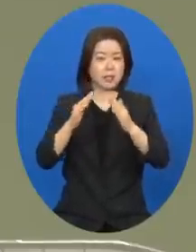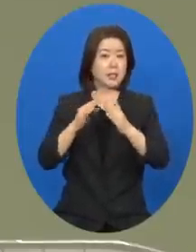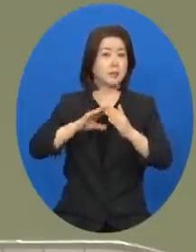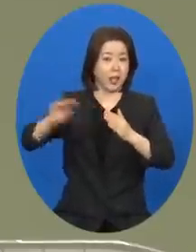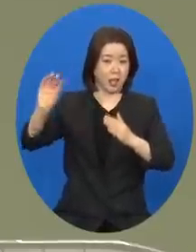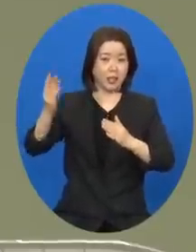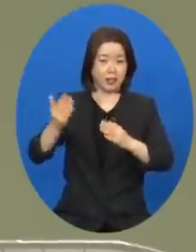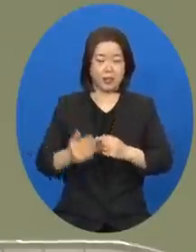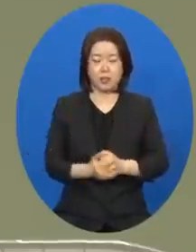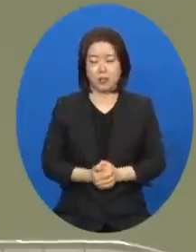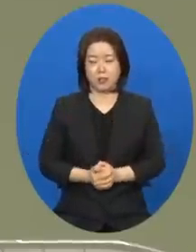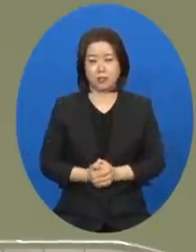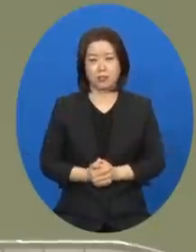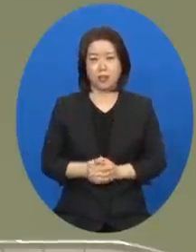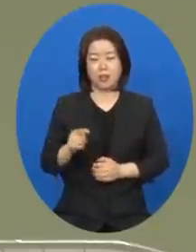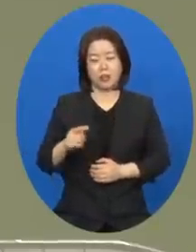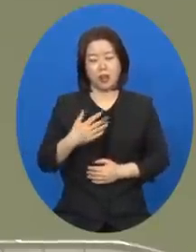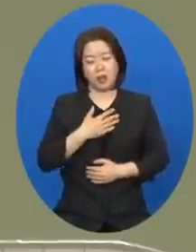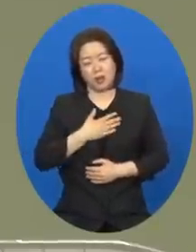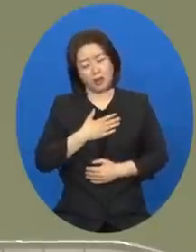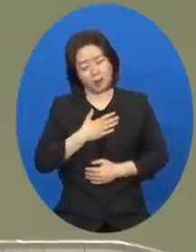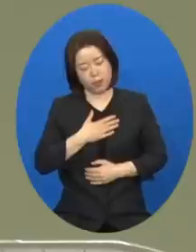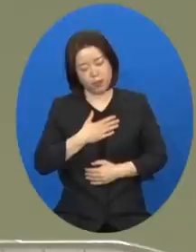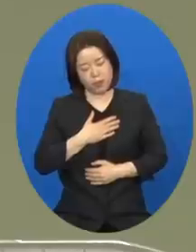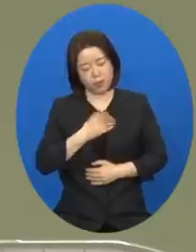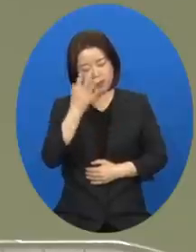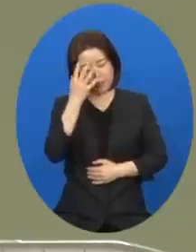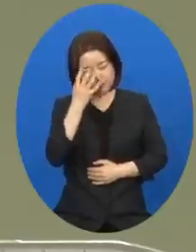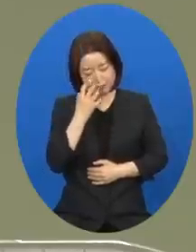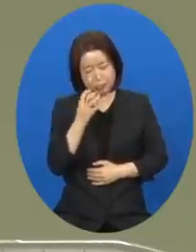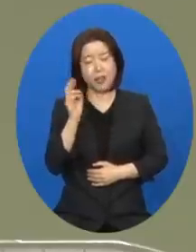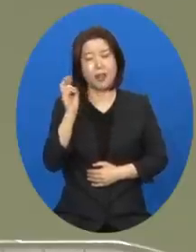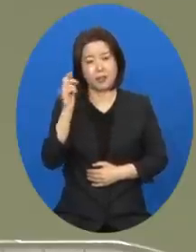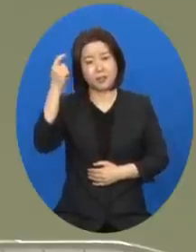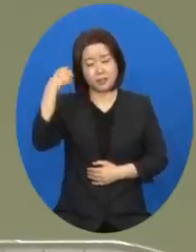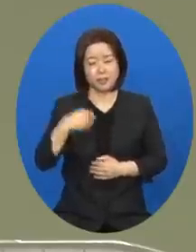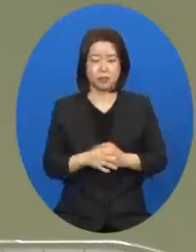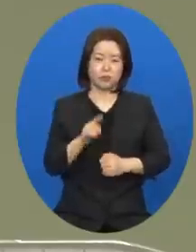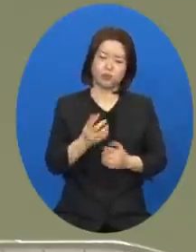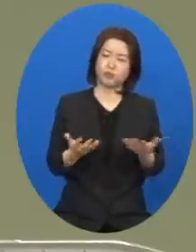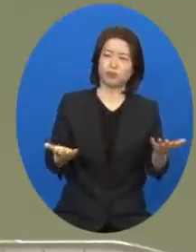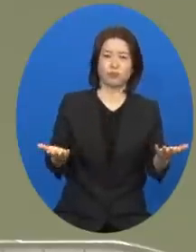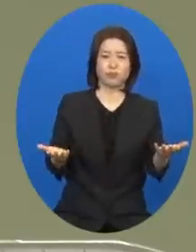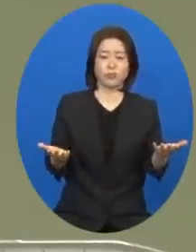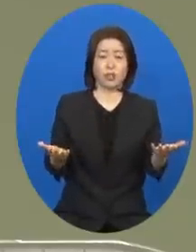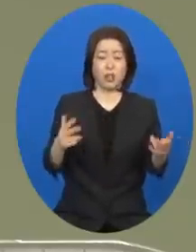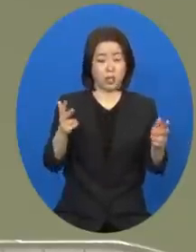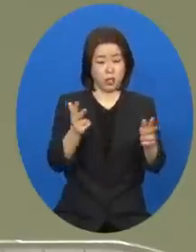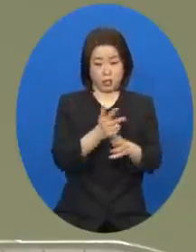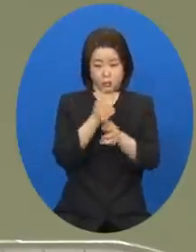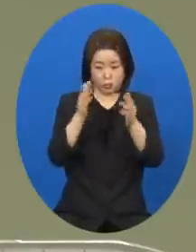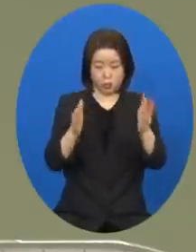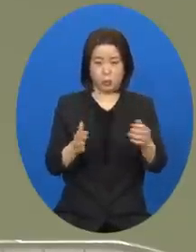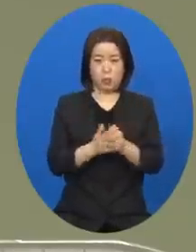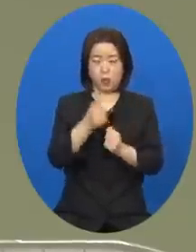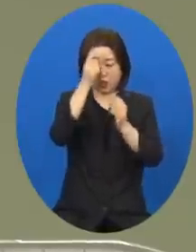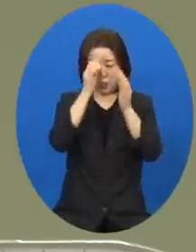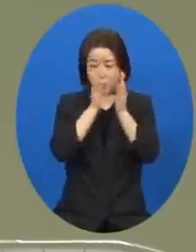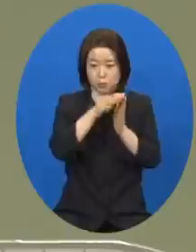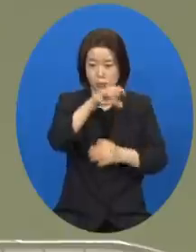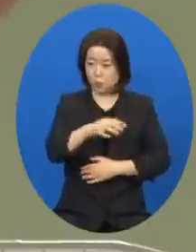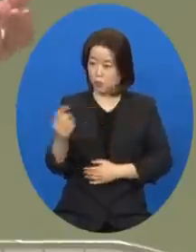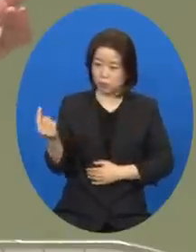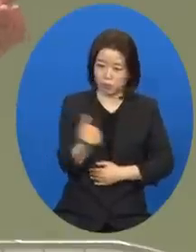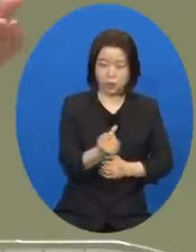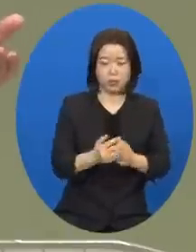집회 참석하는데 마음이 너무 비참하더래요. 이게 뭐야? 한 주간 기도원에 왔는데